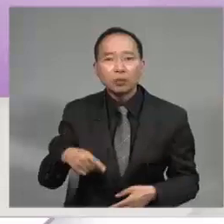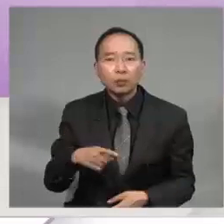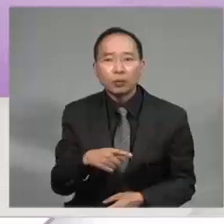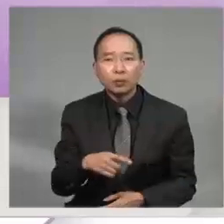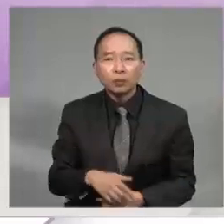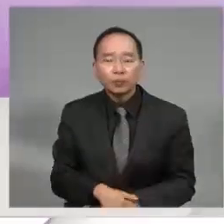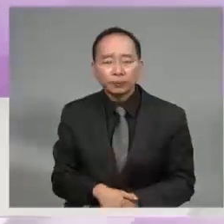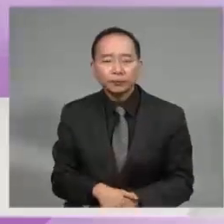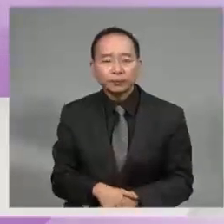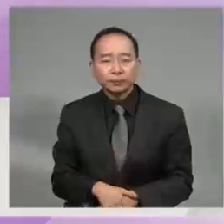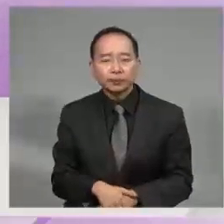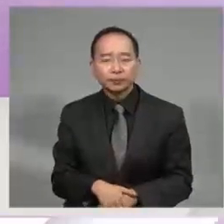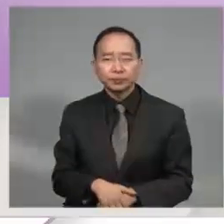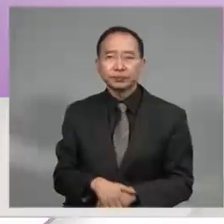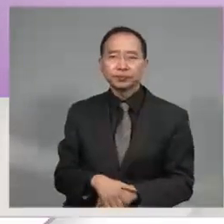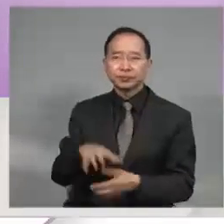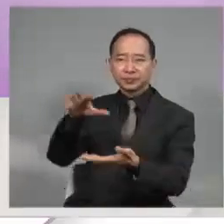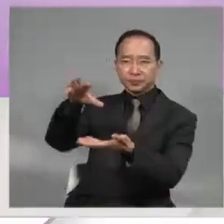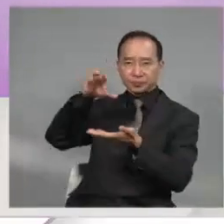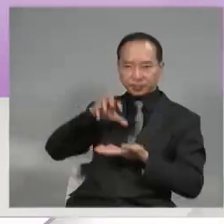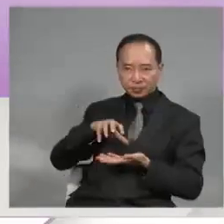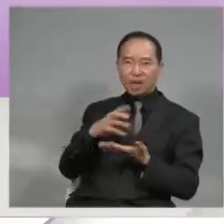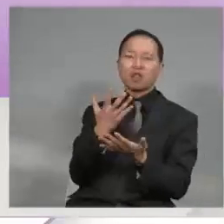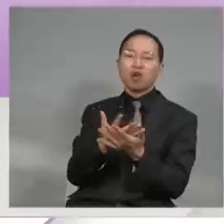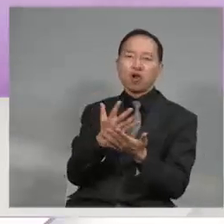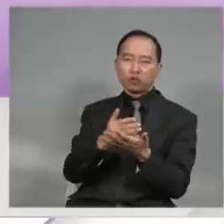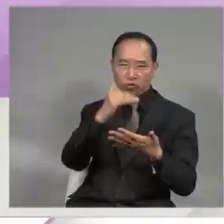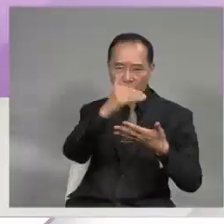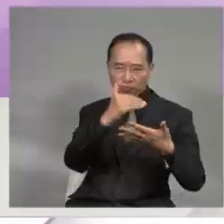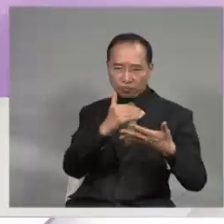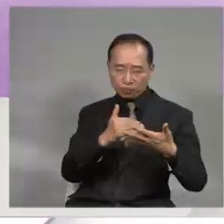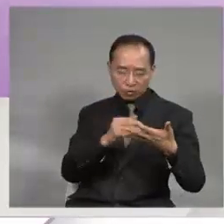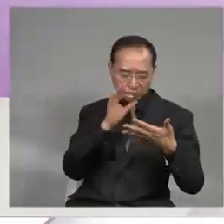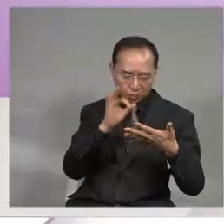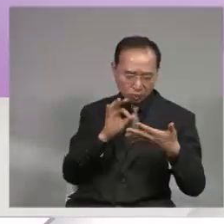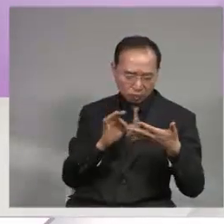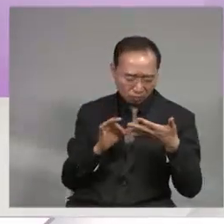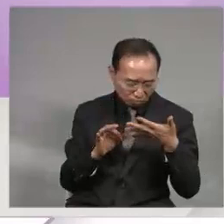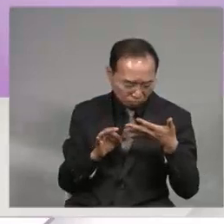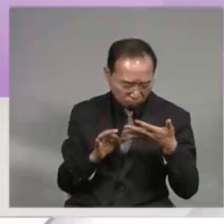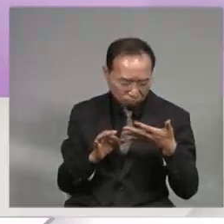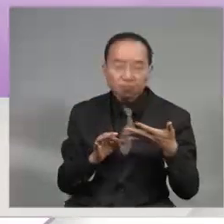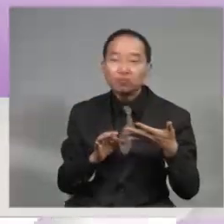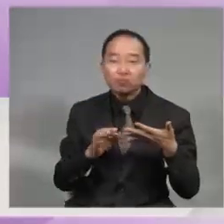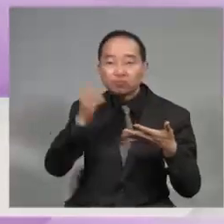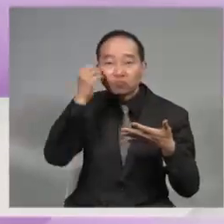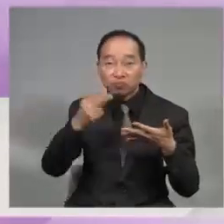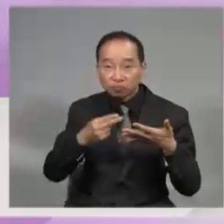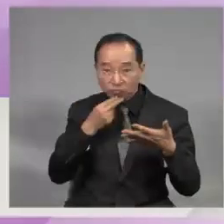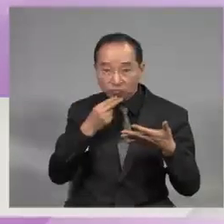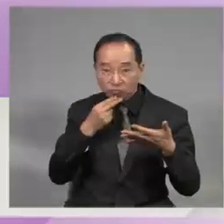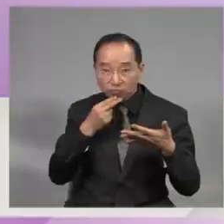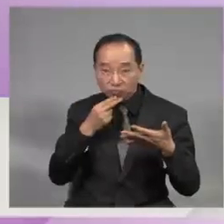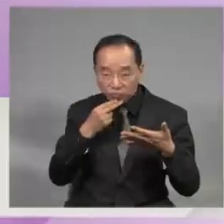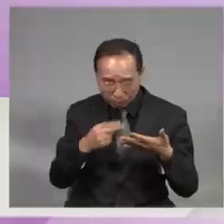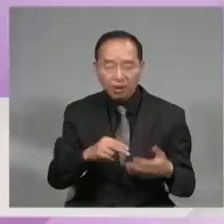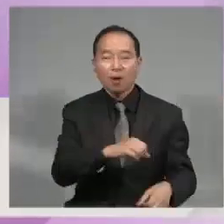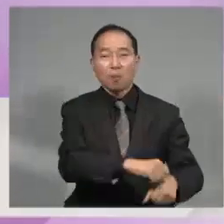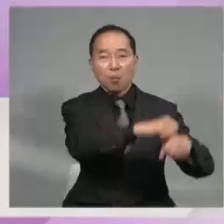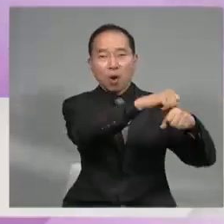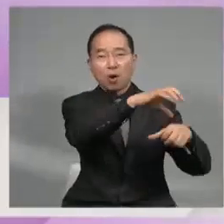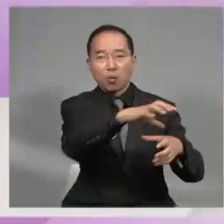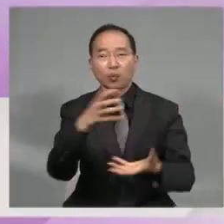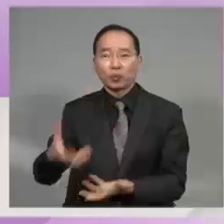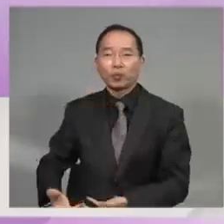거죠? 인계 서류를 보고 계신 것 같고요. 예, 인계 서류. 네, 아마 이제 별다른 이상이 없다면 보관 장소로 이제